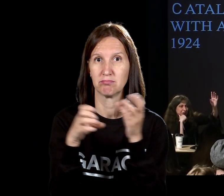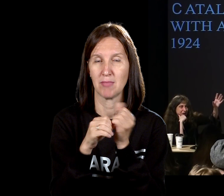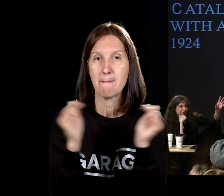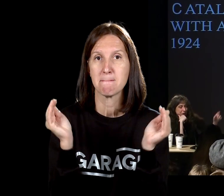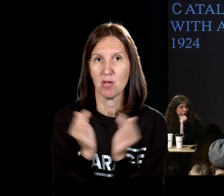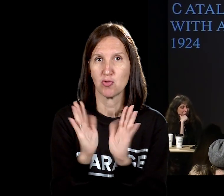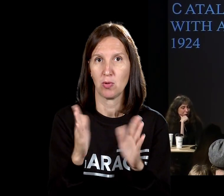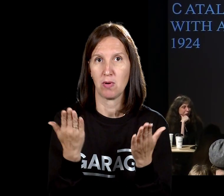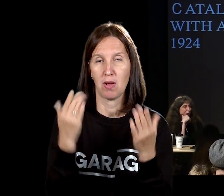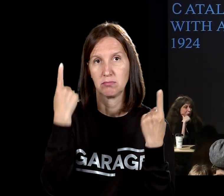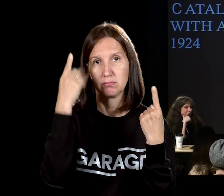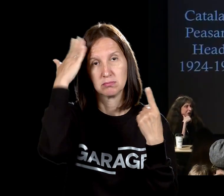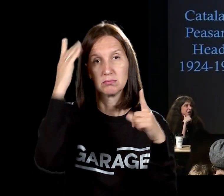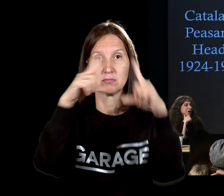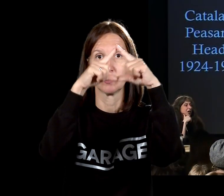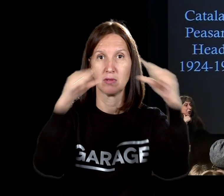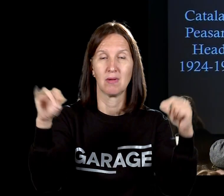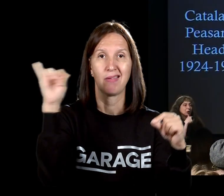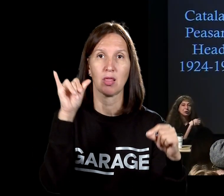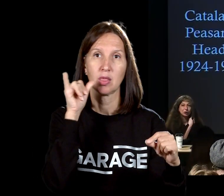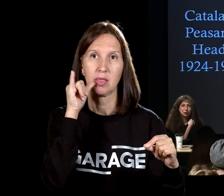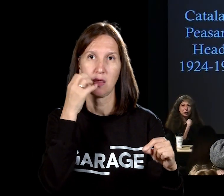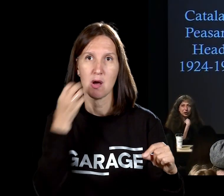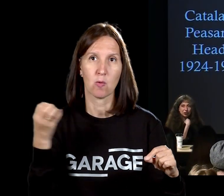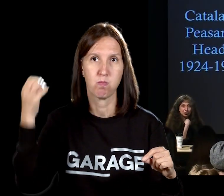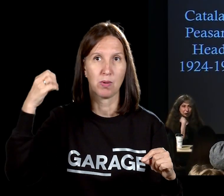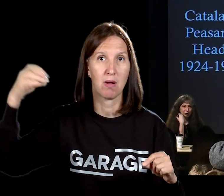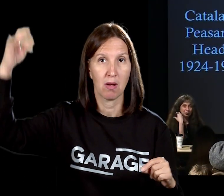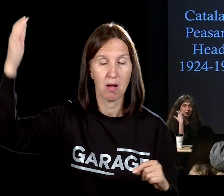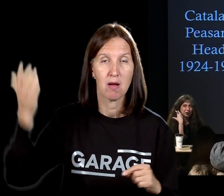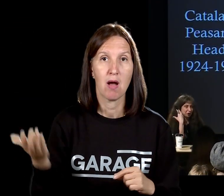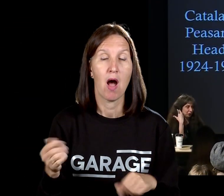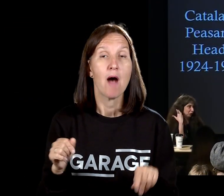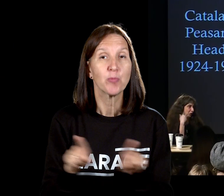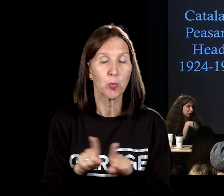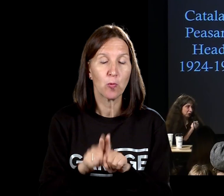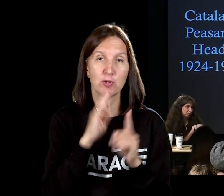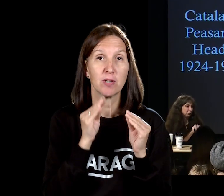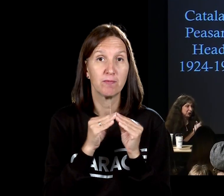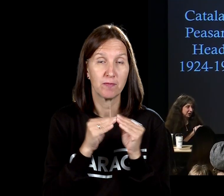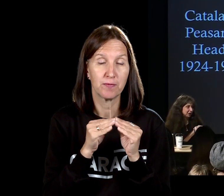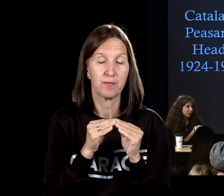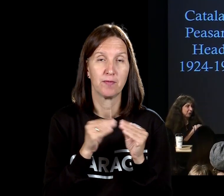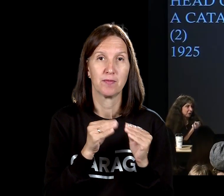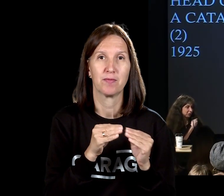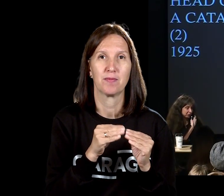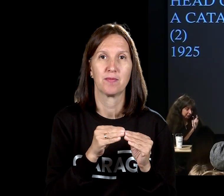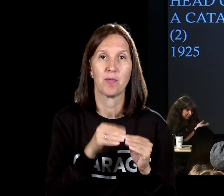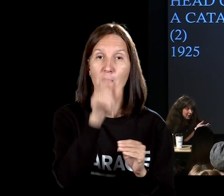да, остается этот колпачок и трубка, но который все равно, это та же фигура, которая будет